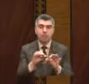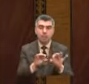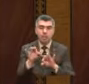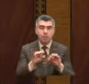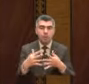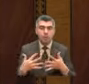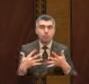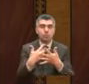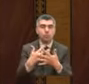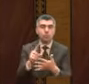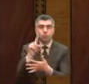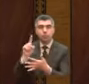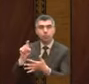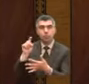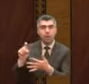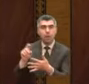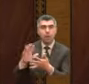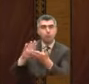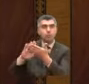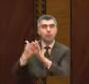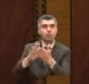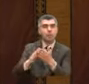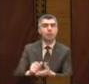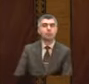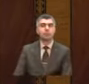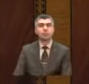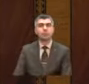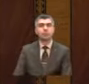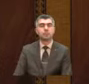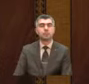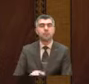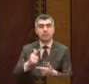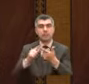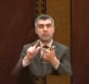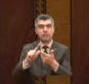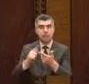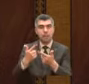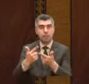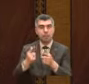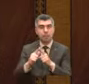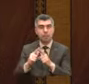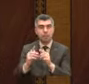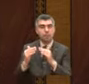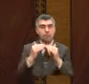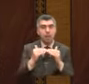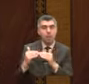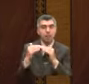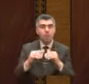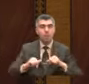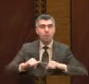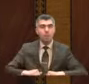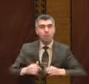سيما مع الجماعات الترابية والمجتمع المدني، وأن تتوفر ثانياً على عناصر الالتقائية والانسجام بين كل القطاعات ذات